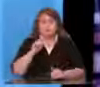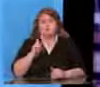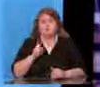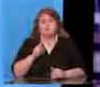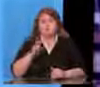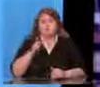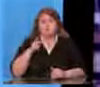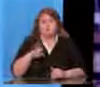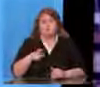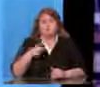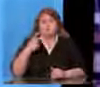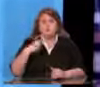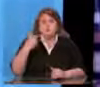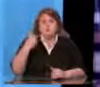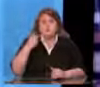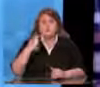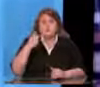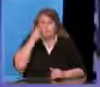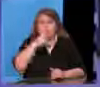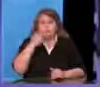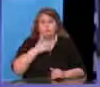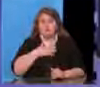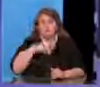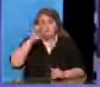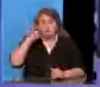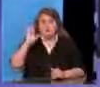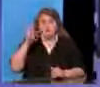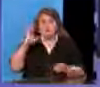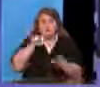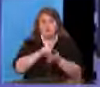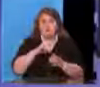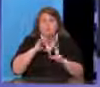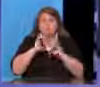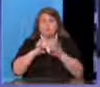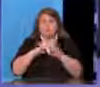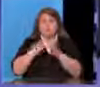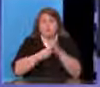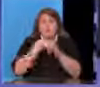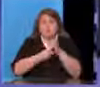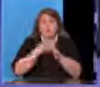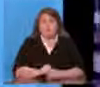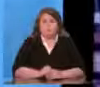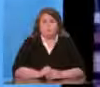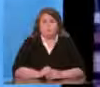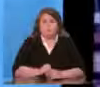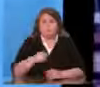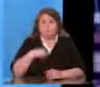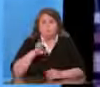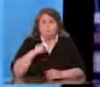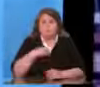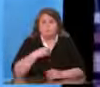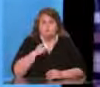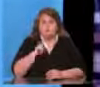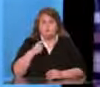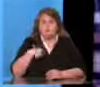в 2021 году наша страна будет участвовать в международных исследованиях ПИЗА. Я бы хотела, чтобы